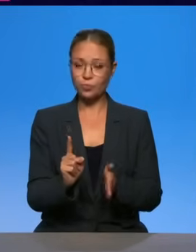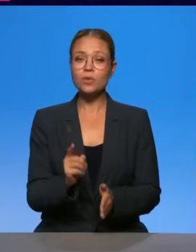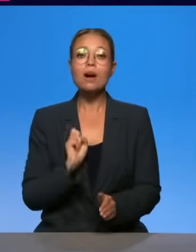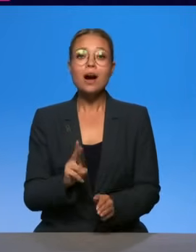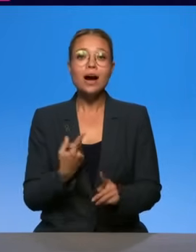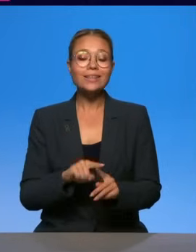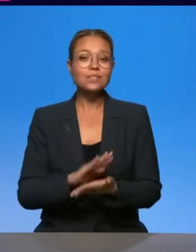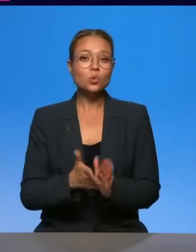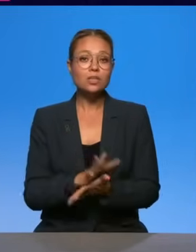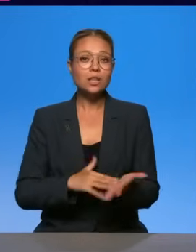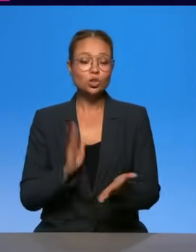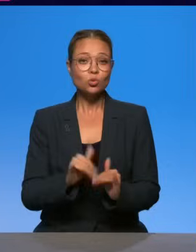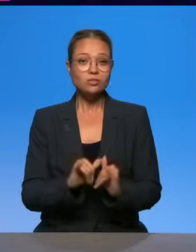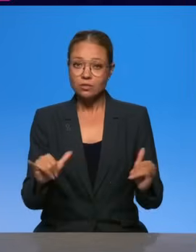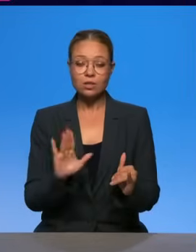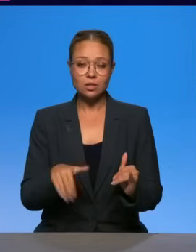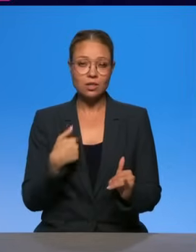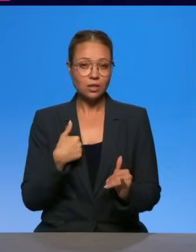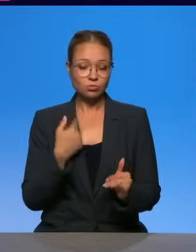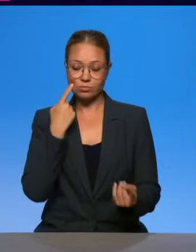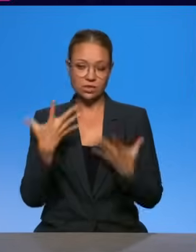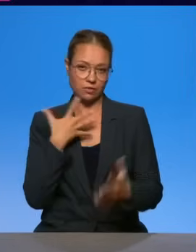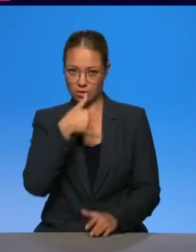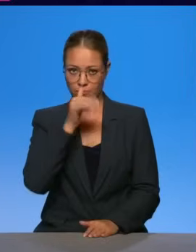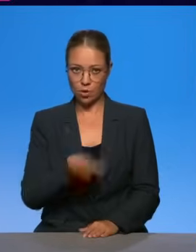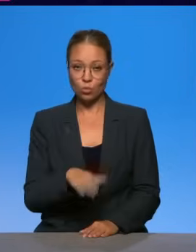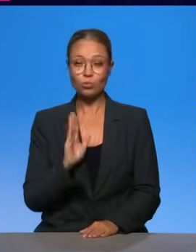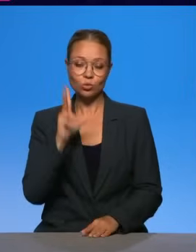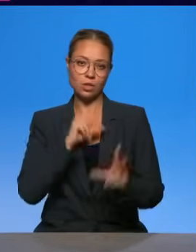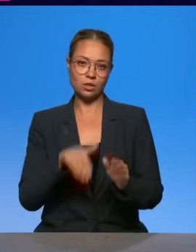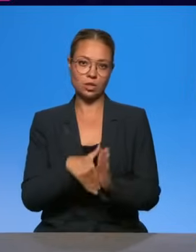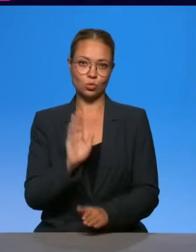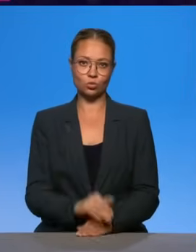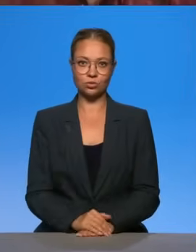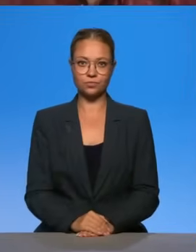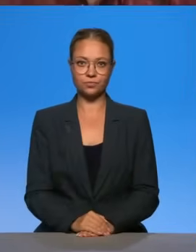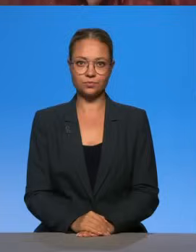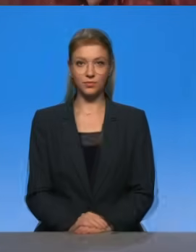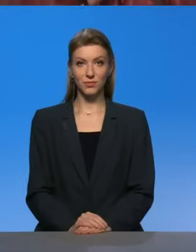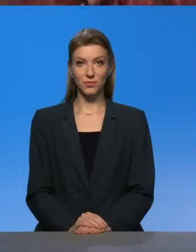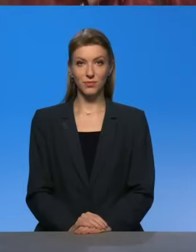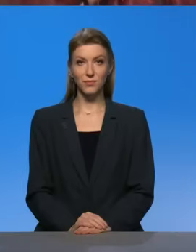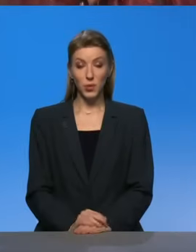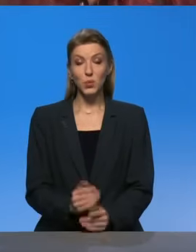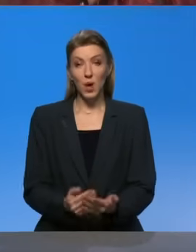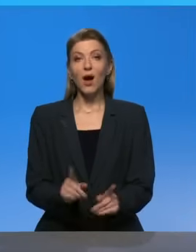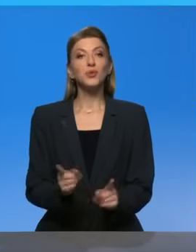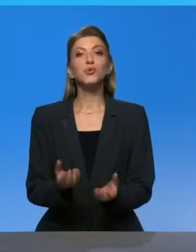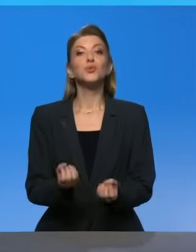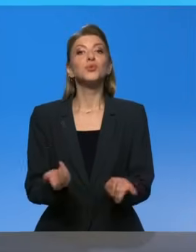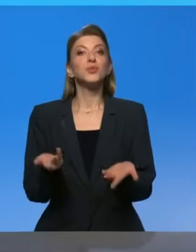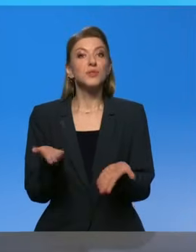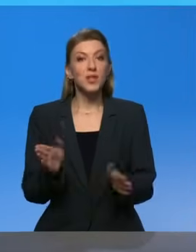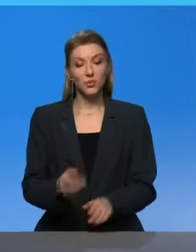ситуация будет дальше развиваться, даже представить не могу себе. Будем надеяться на лучшее. Что еще остается? Да, Борис Белов, спасибо, гендиректор предприятия